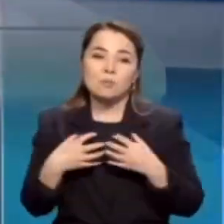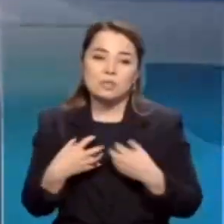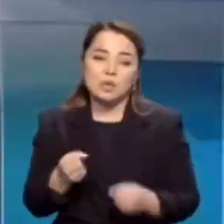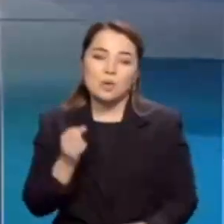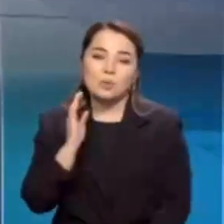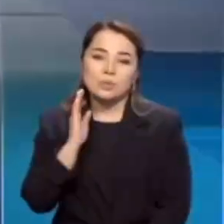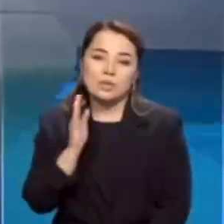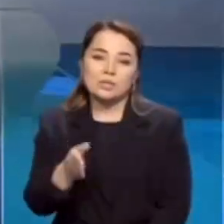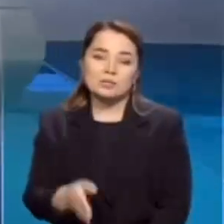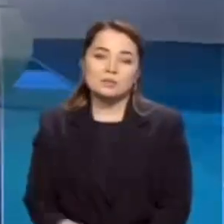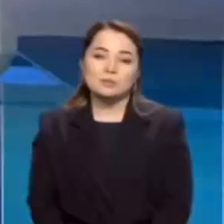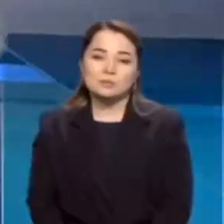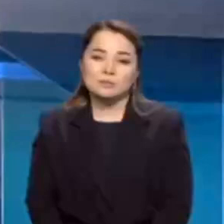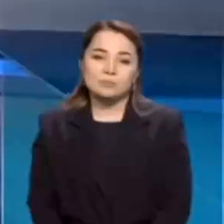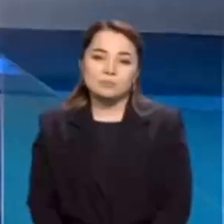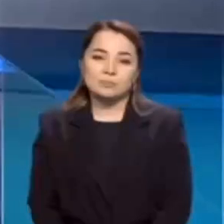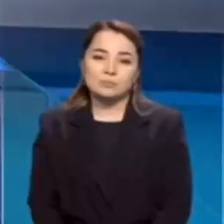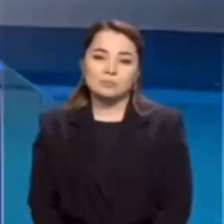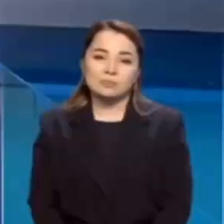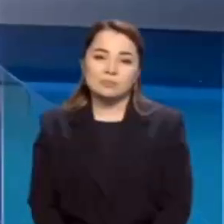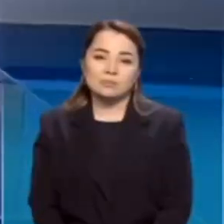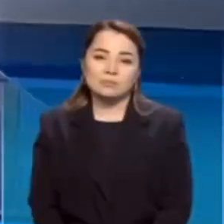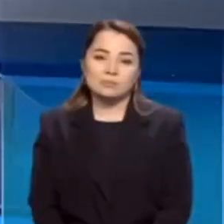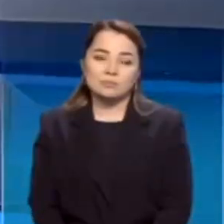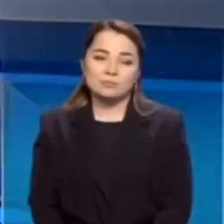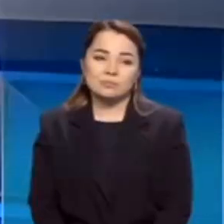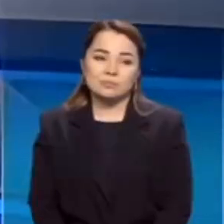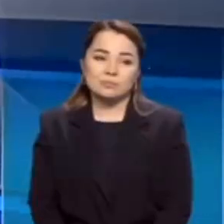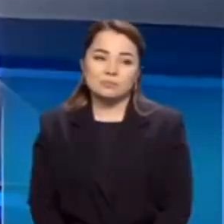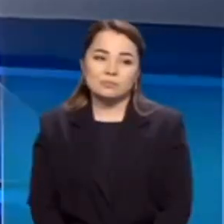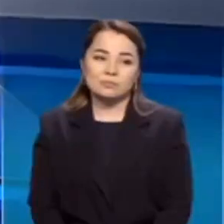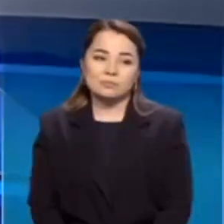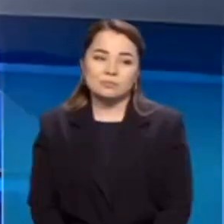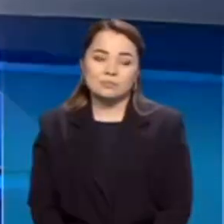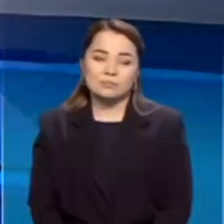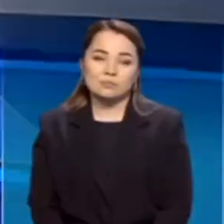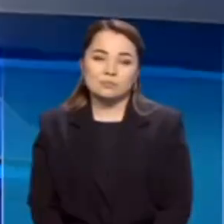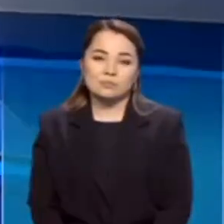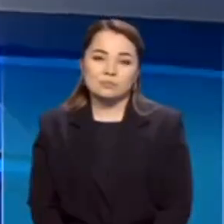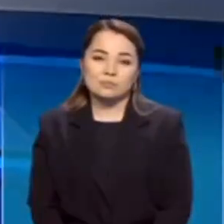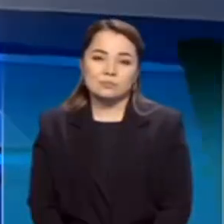жүріңіздер. Келесі эфирде жүздескенше аман сау болыңыздар. Әрі қарай ауа райы болжамы.